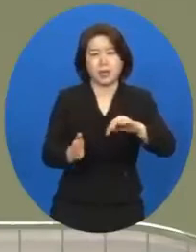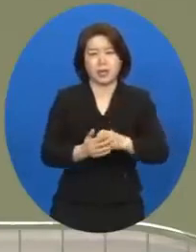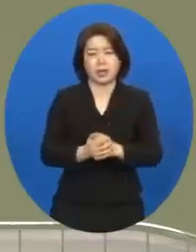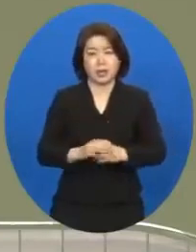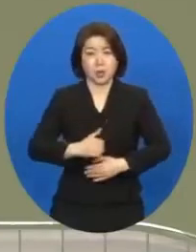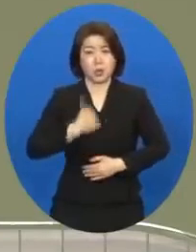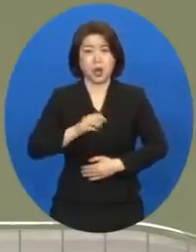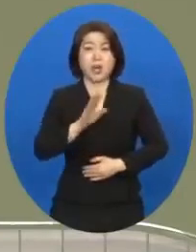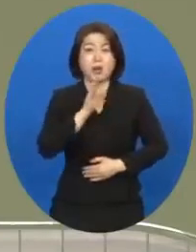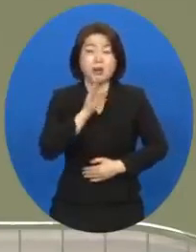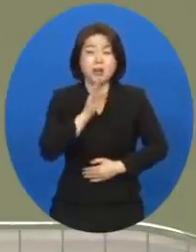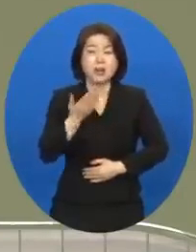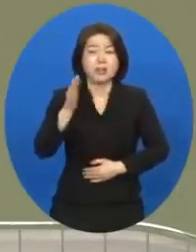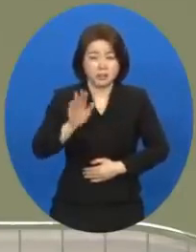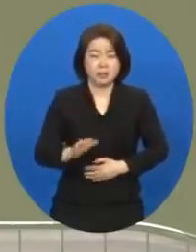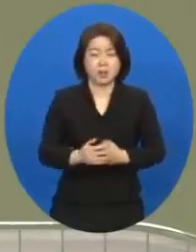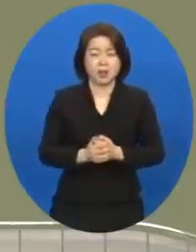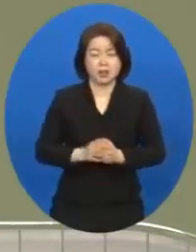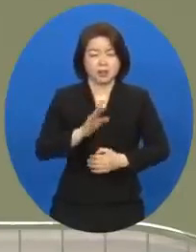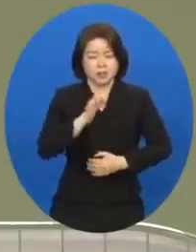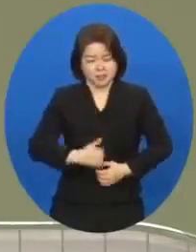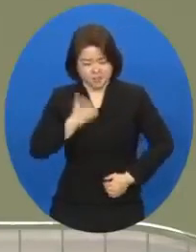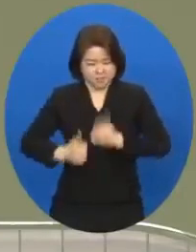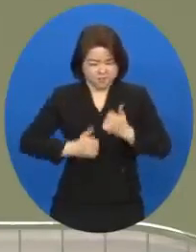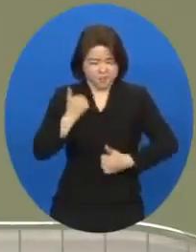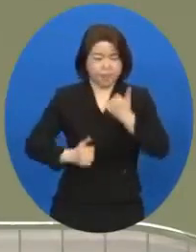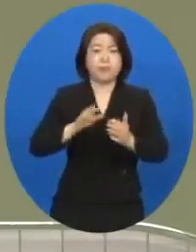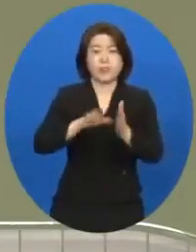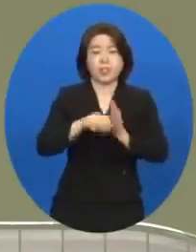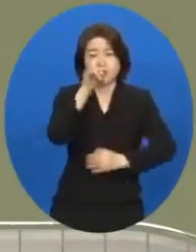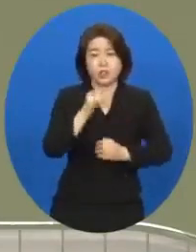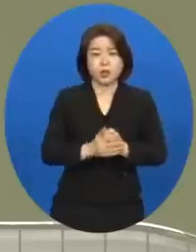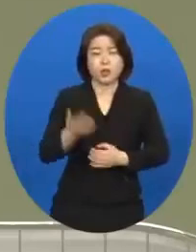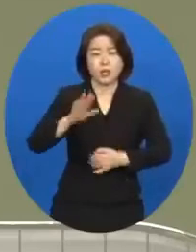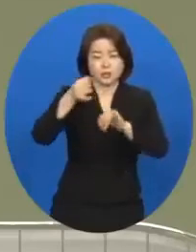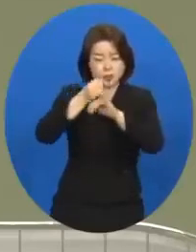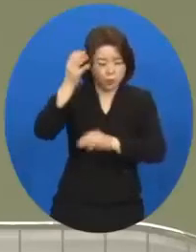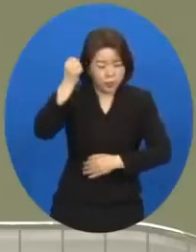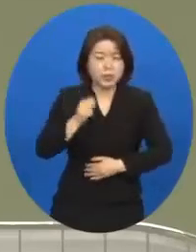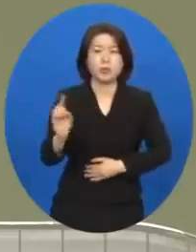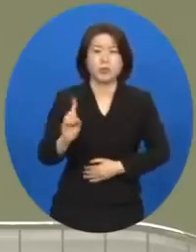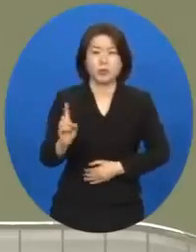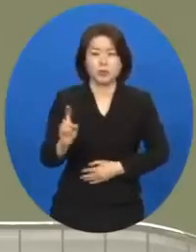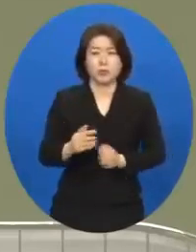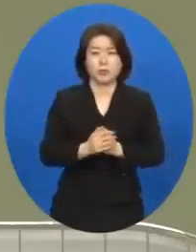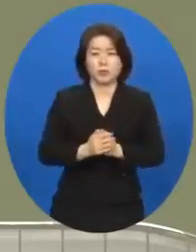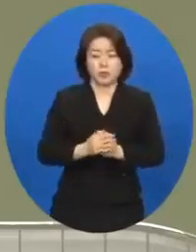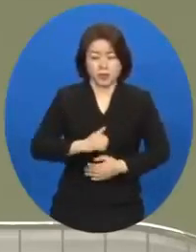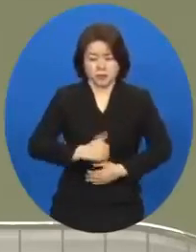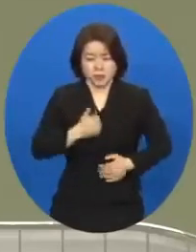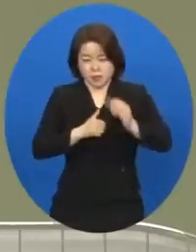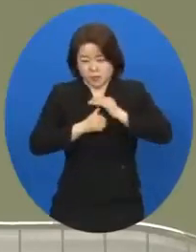화나는 일이 있죠. 진짜 분한 때도 있죠. 그런데 꼭 명심해야 된다는 거예요. 분을